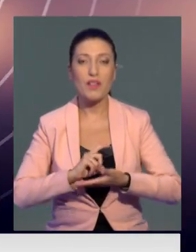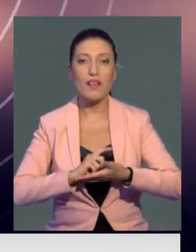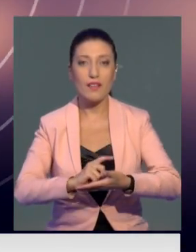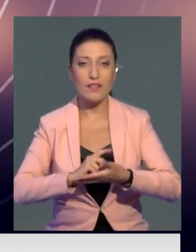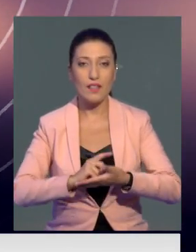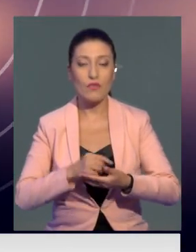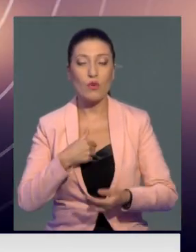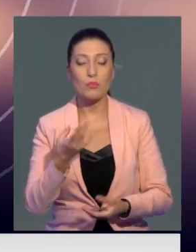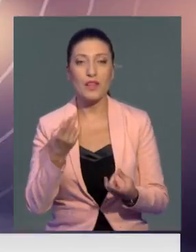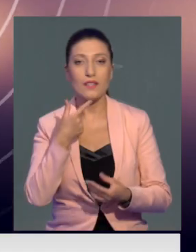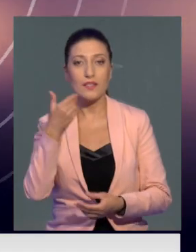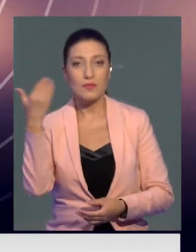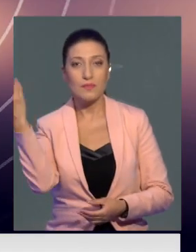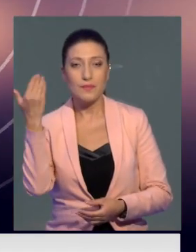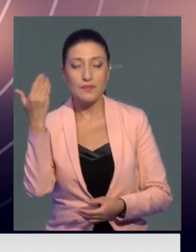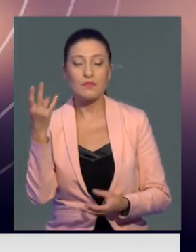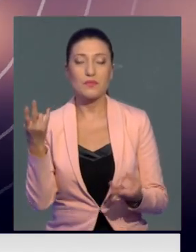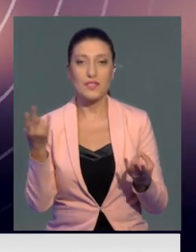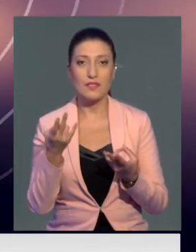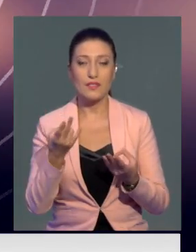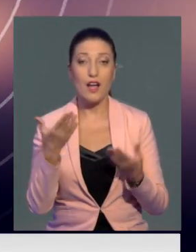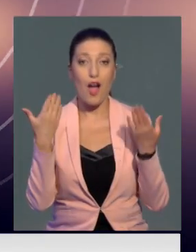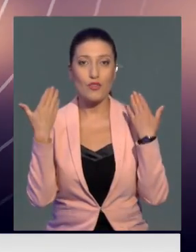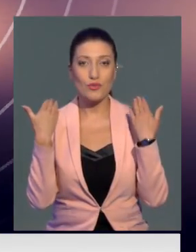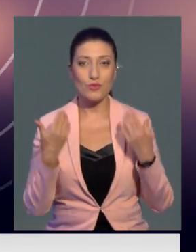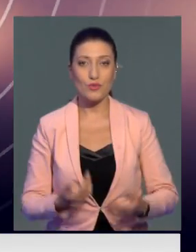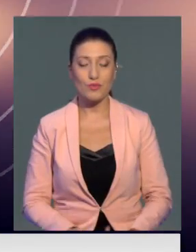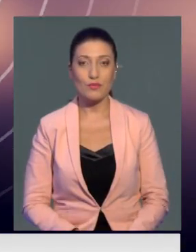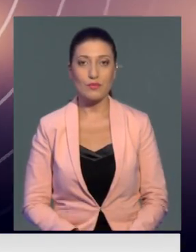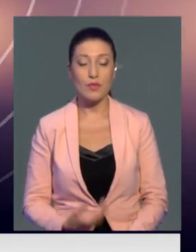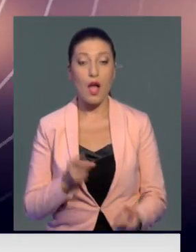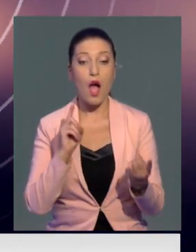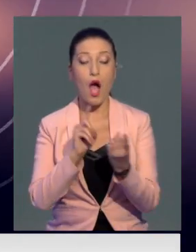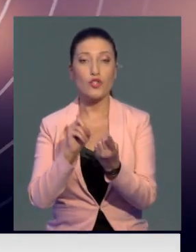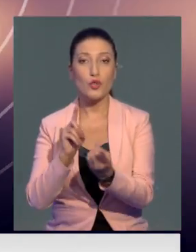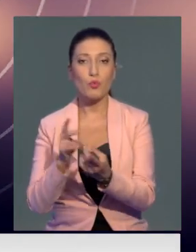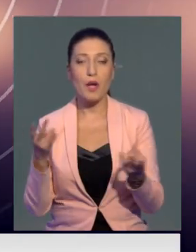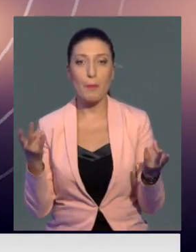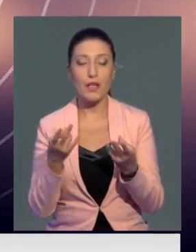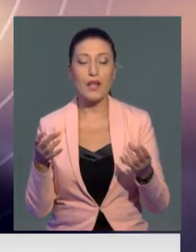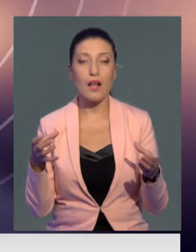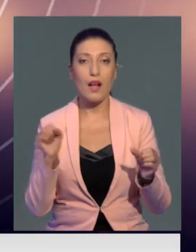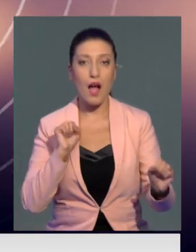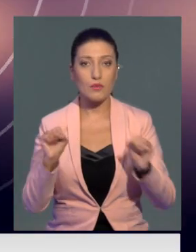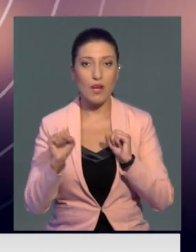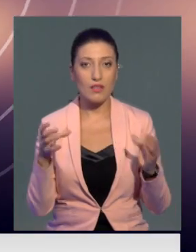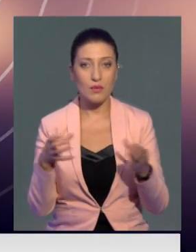ես ելույթ ունենայի և հանդիպումներ պետք կազմակերպված լիներ այդ